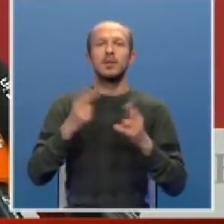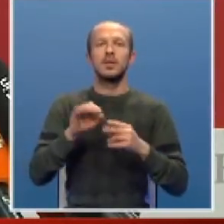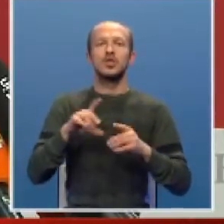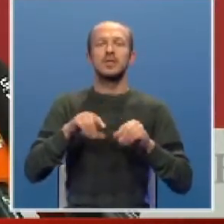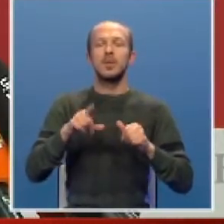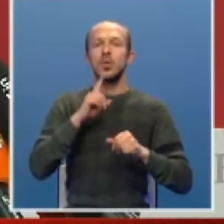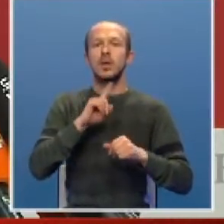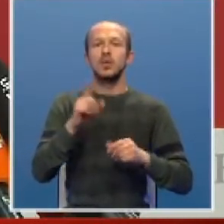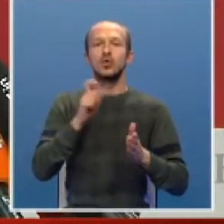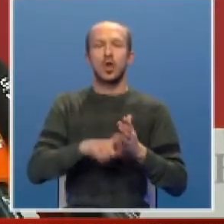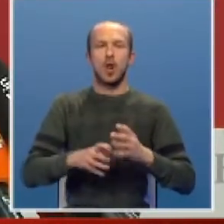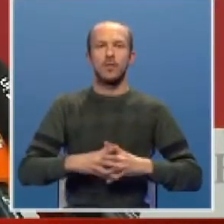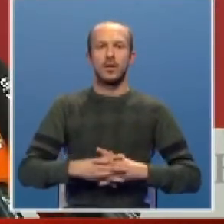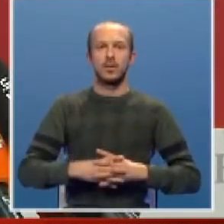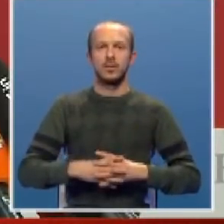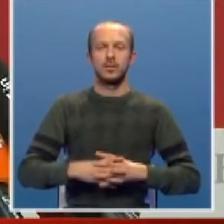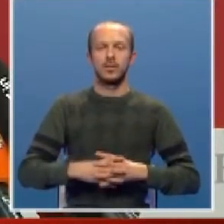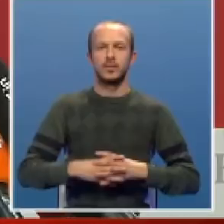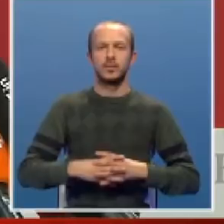zemlja pojedinačna